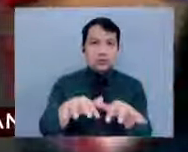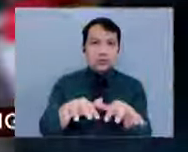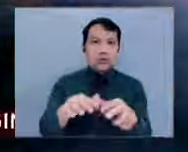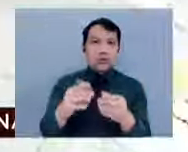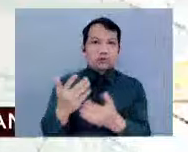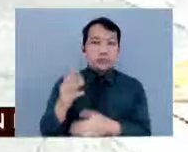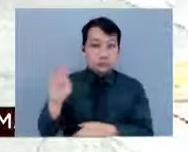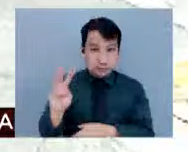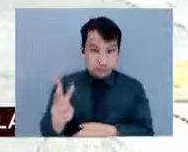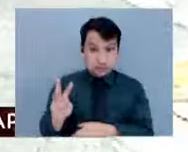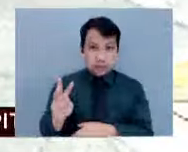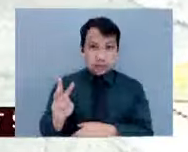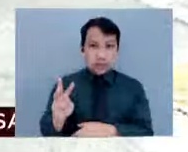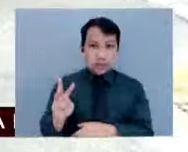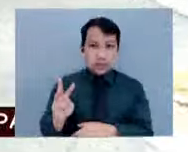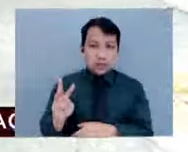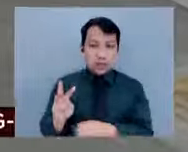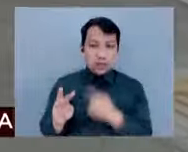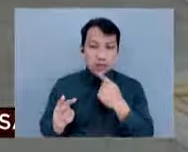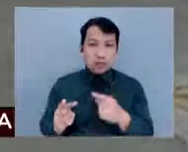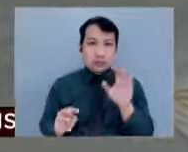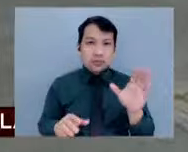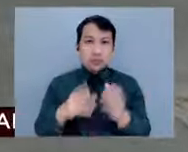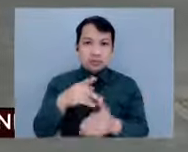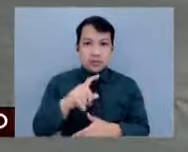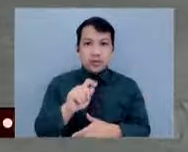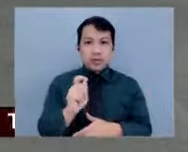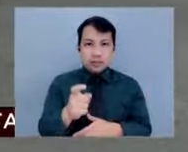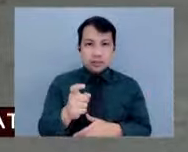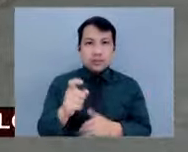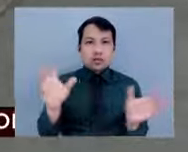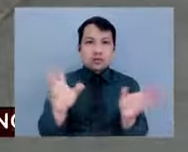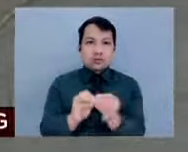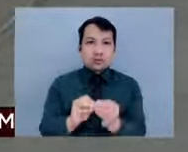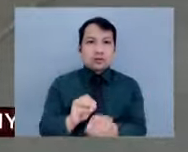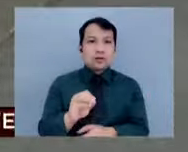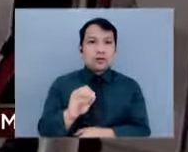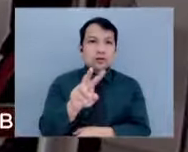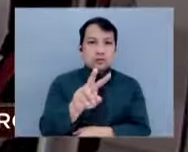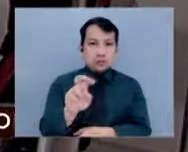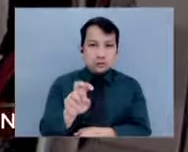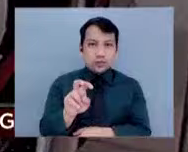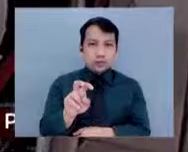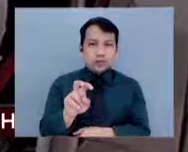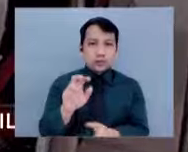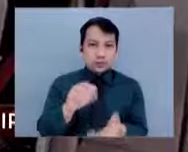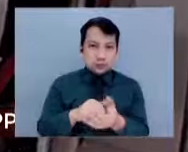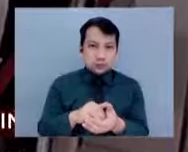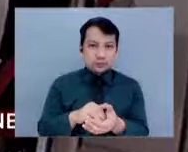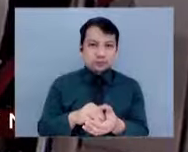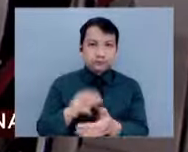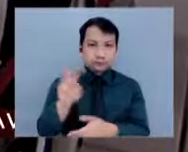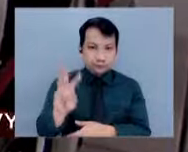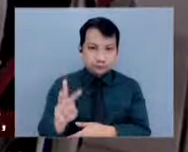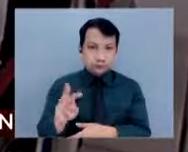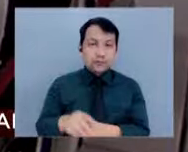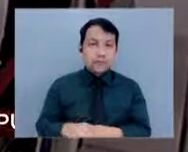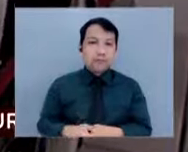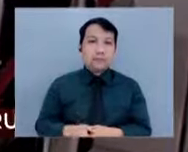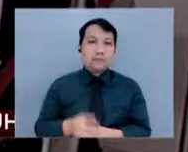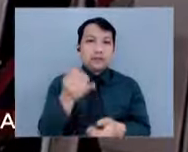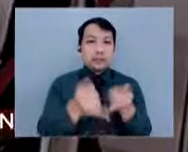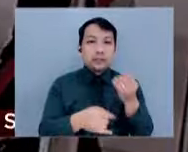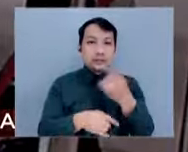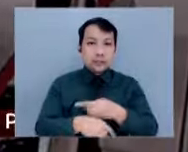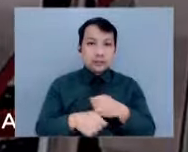Santo. Ayon sa pamunuan ng PTEX, posibleng pumalo ng 200,000 ang pasahero sa Miyerkules. Huling araw kasi ito ng trabaho ng